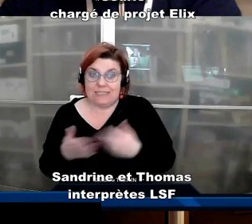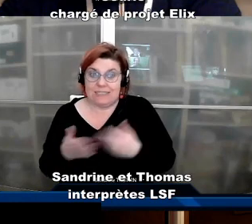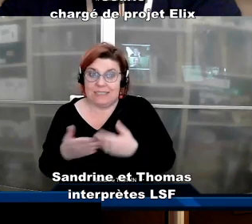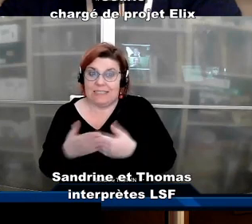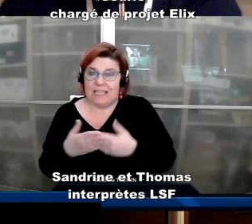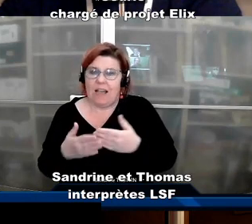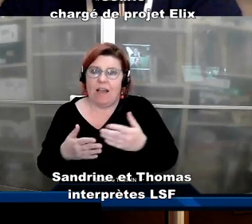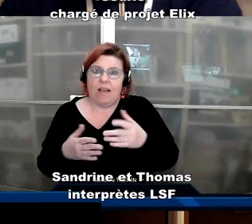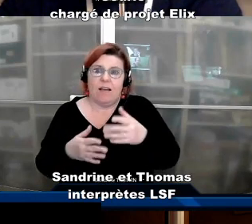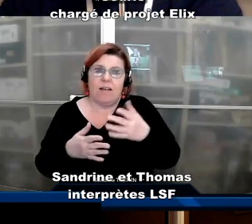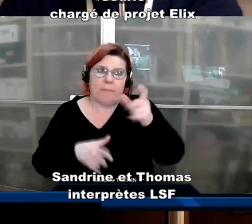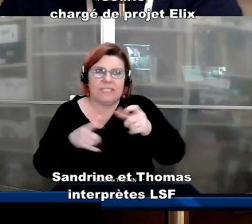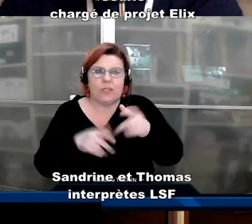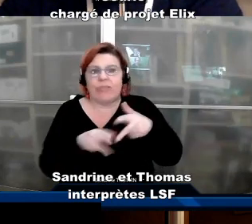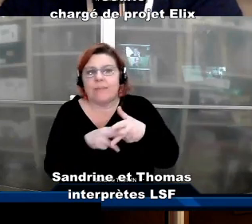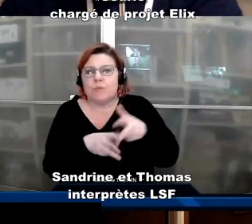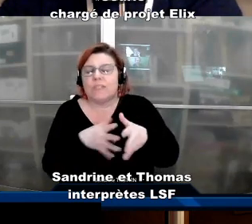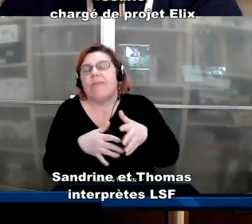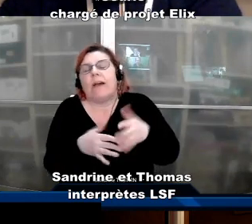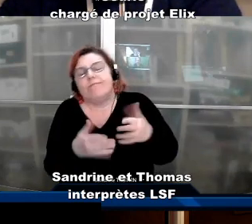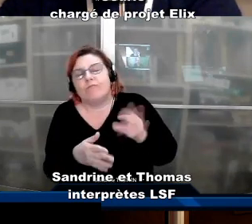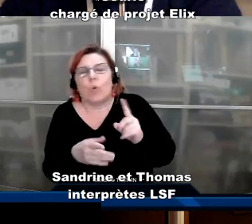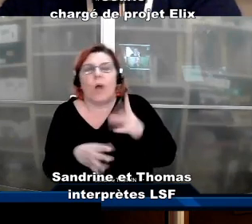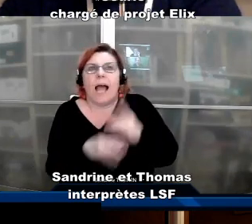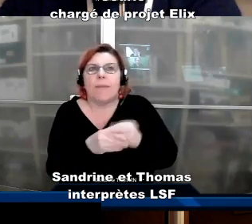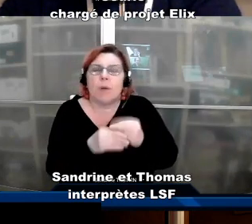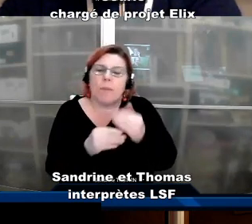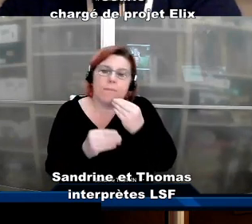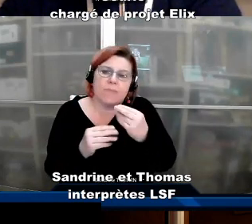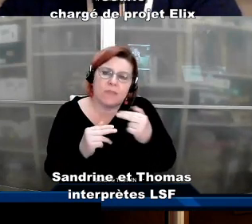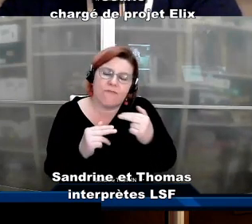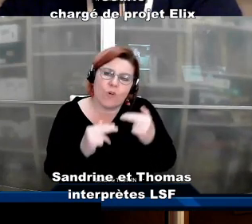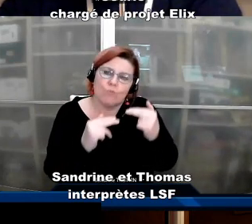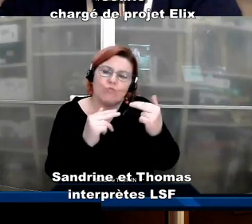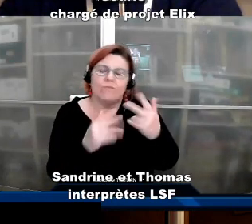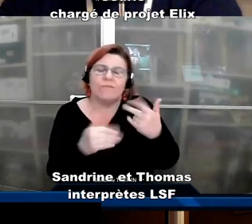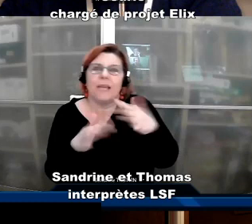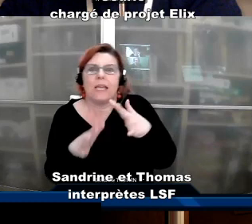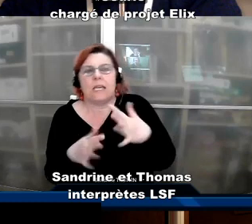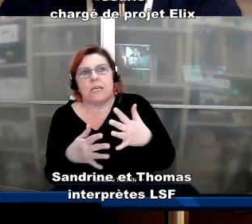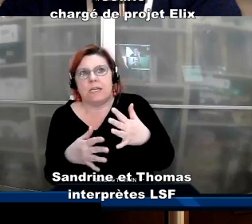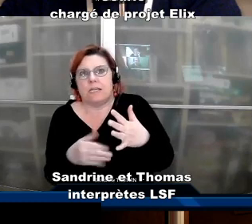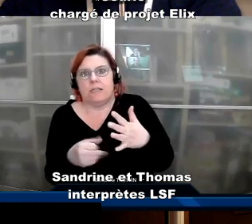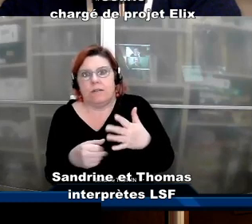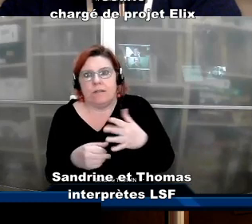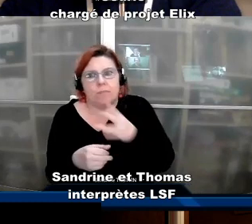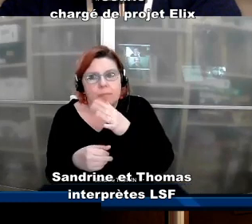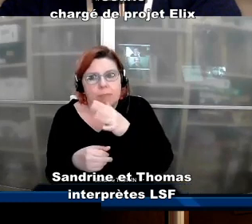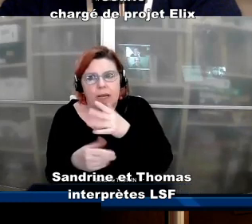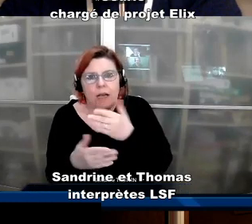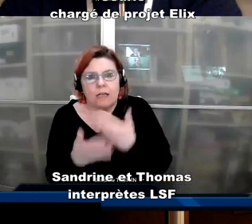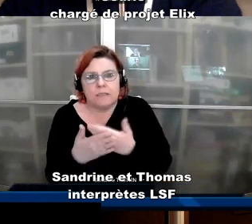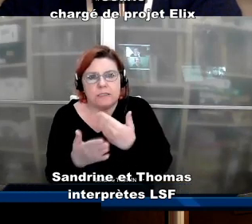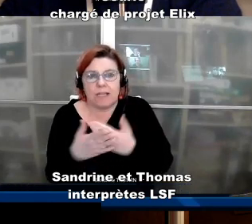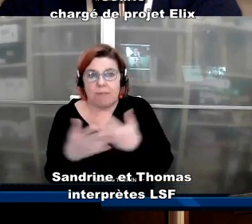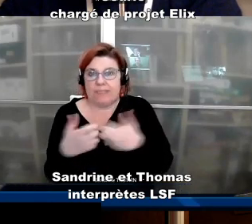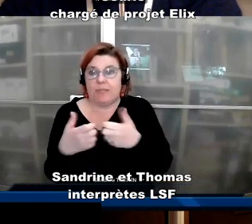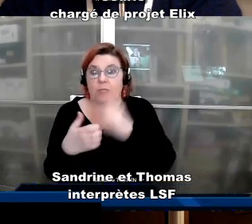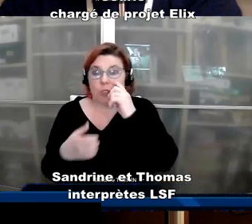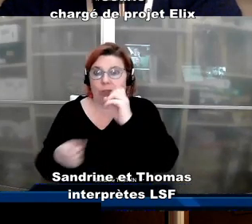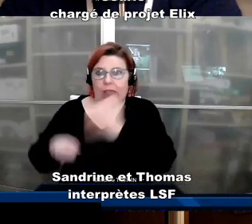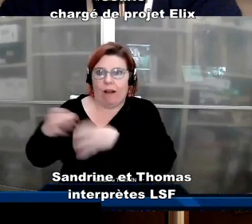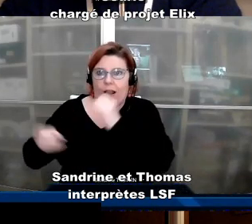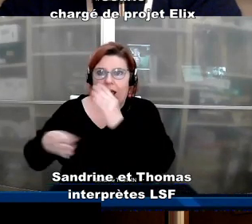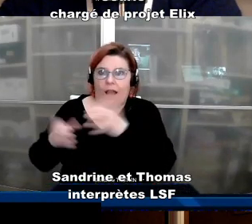non, qui apprennent et qui ont un bon niveau, mais pas assez satisfaisant visiblement pour suivre tout ce que signe Sandrine.